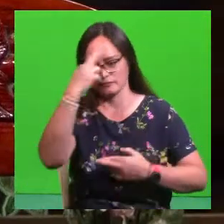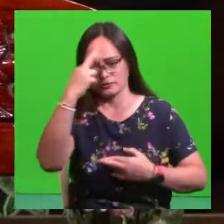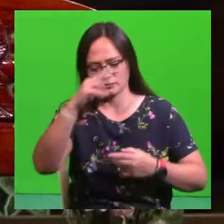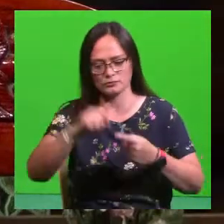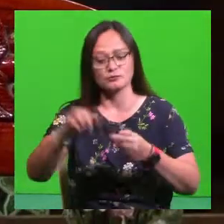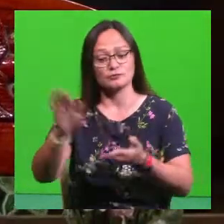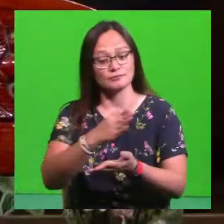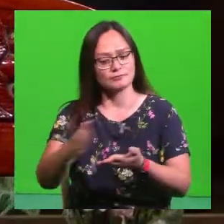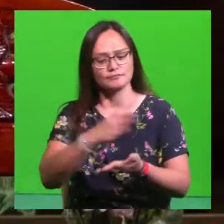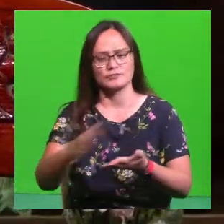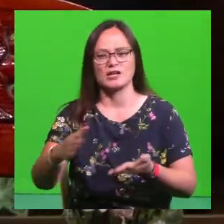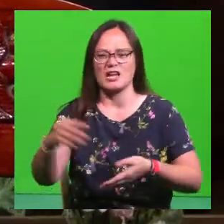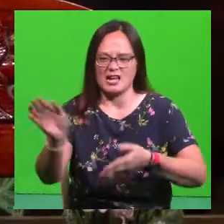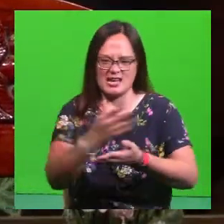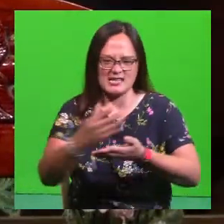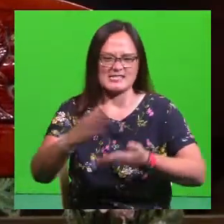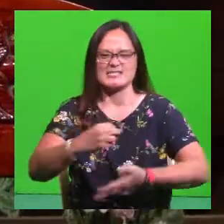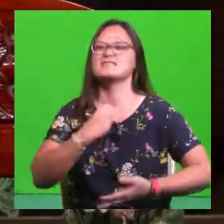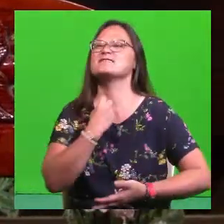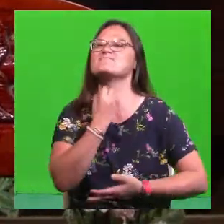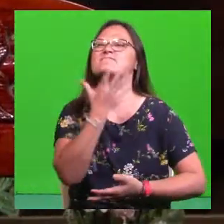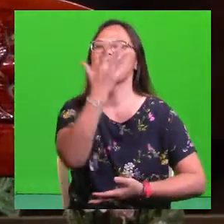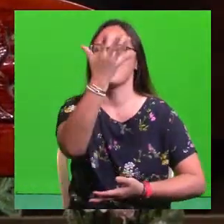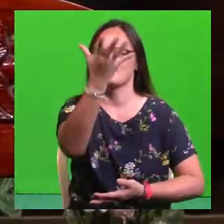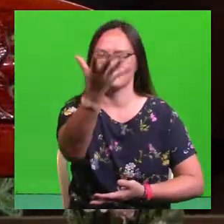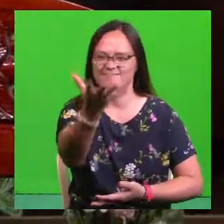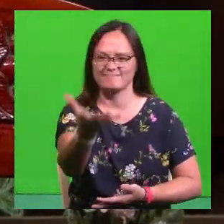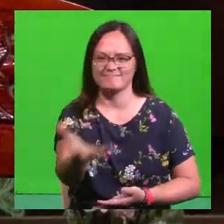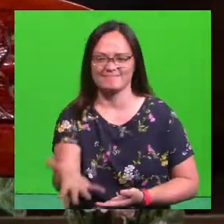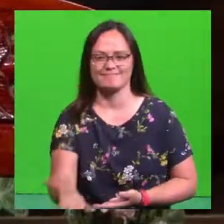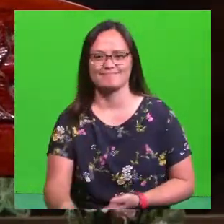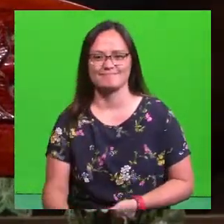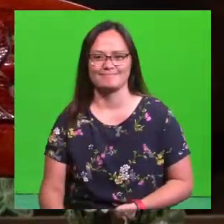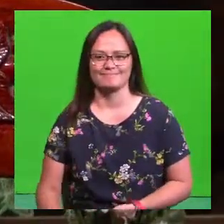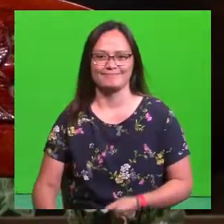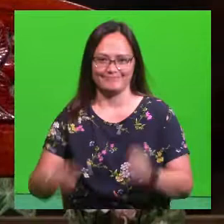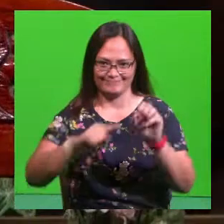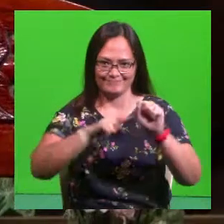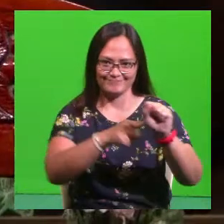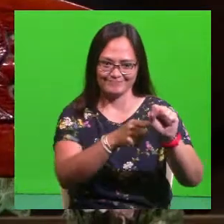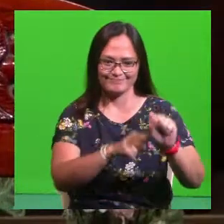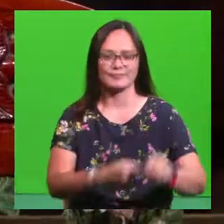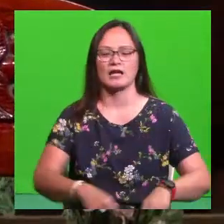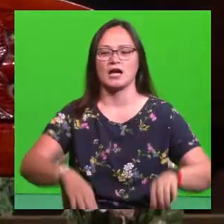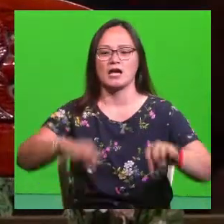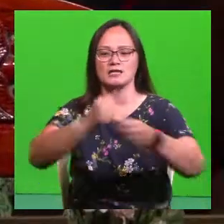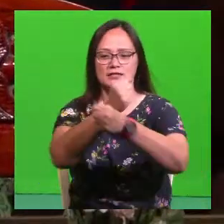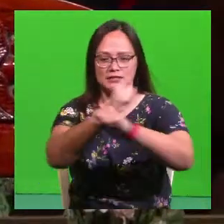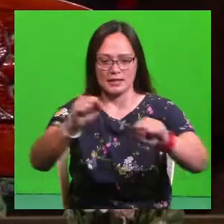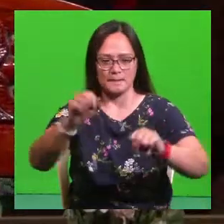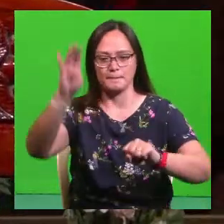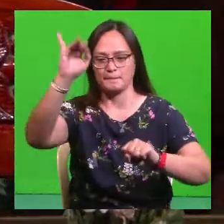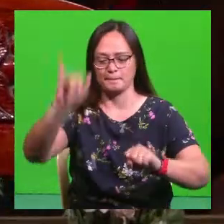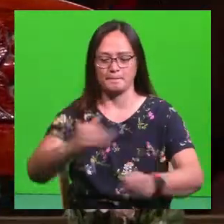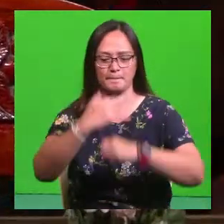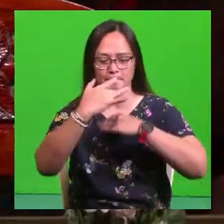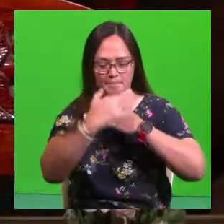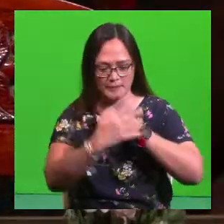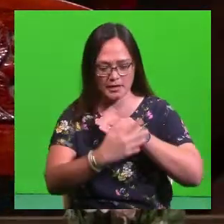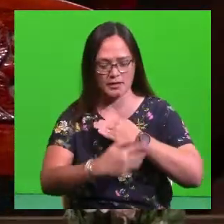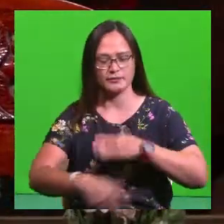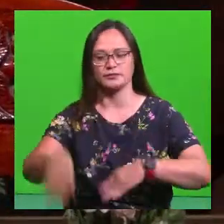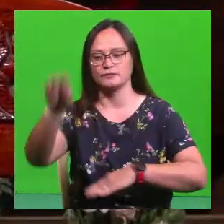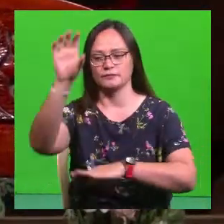Amen? Sing it that. Sing the song with us now. Everyone. Saved by the blood of